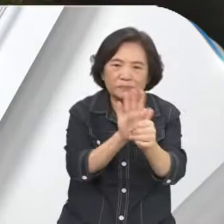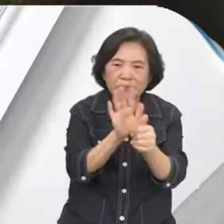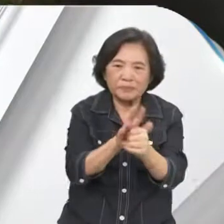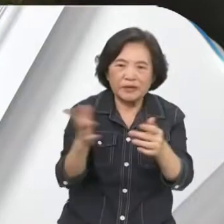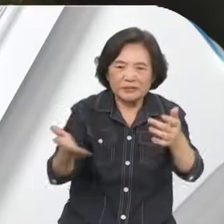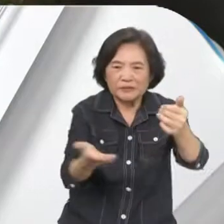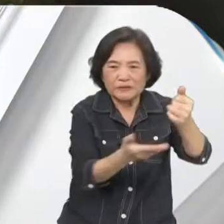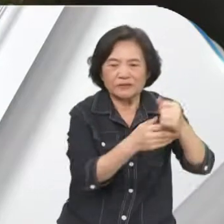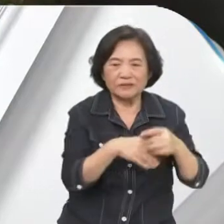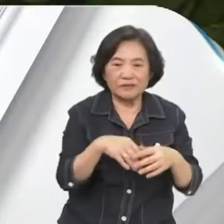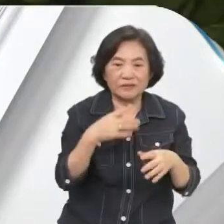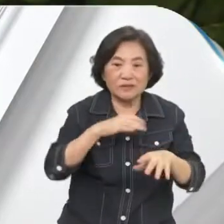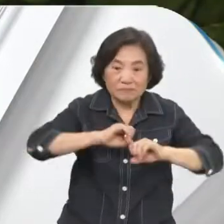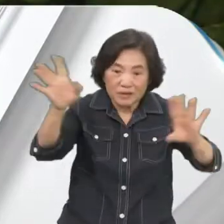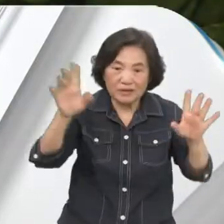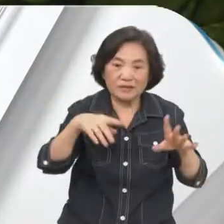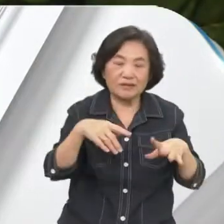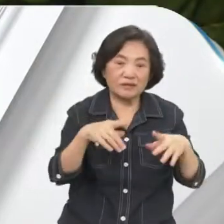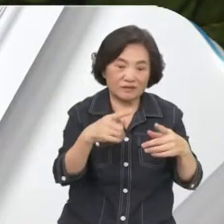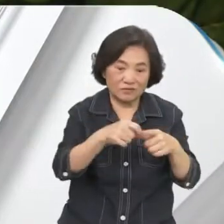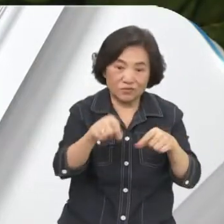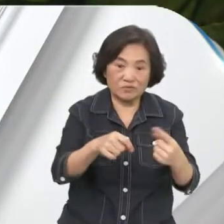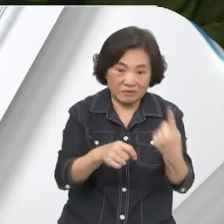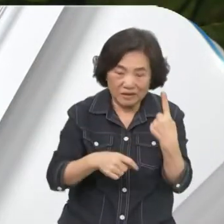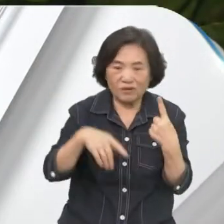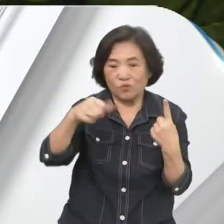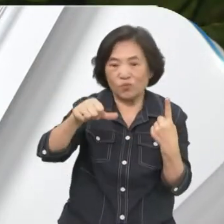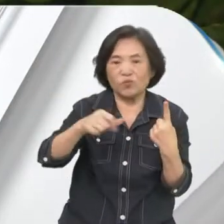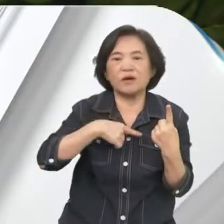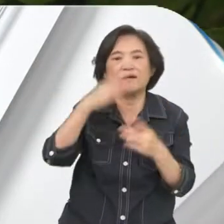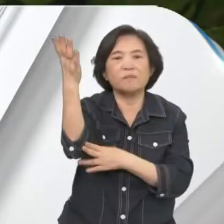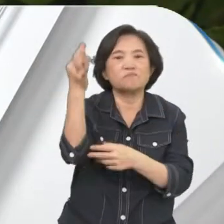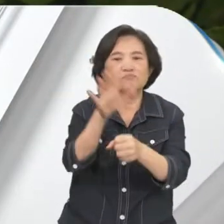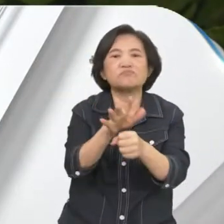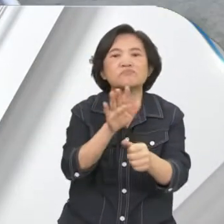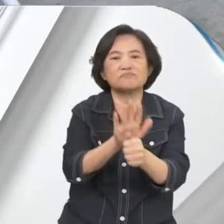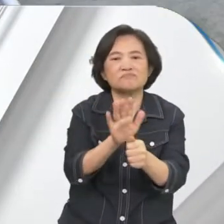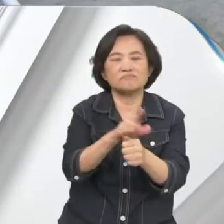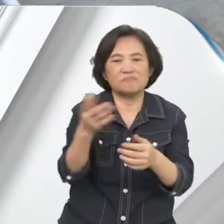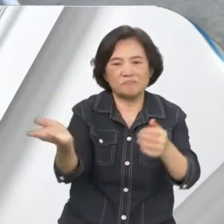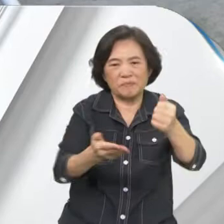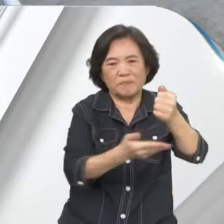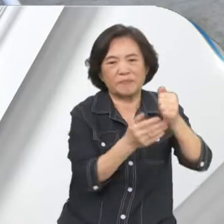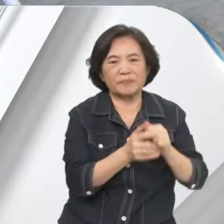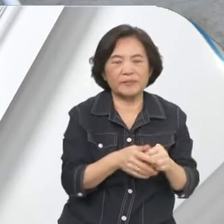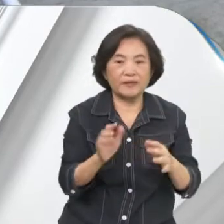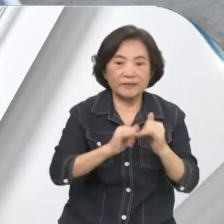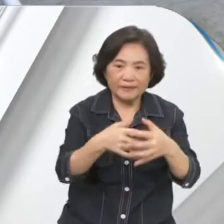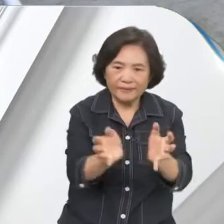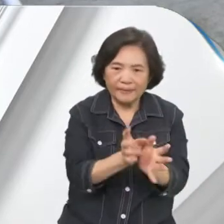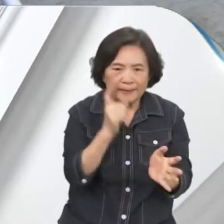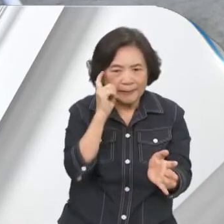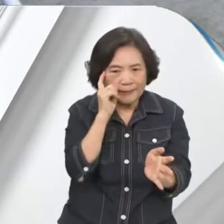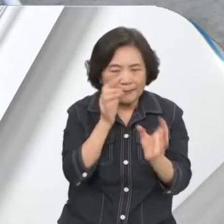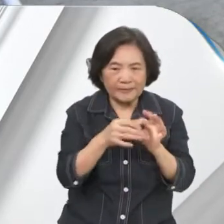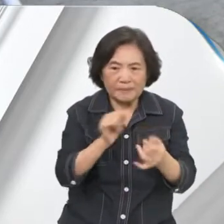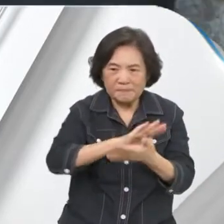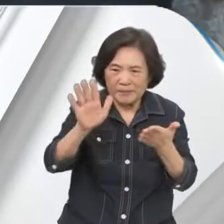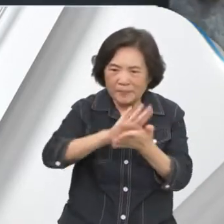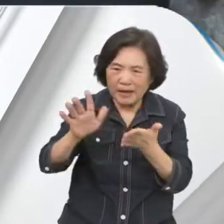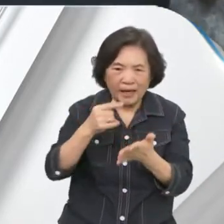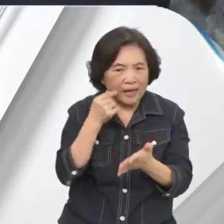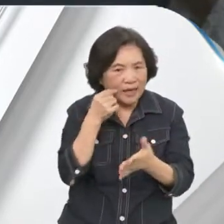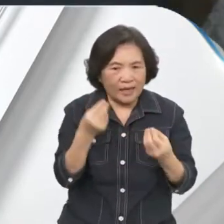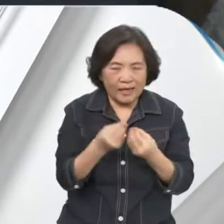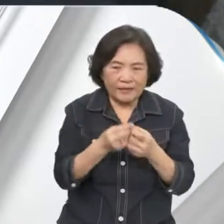用每公斤五元塑胶加湿，鼓励三期居民主动来移除。至少的民间组织都同一个除一除五提的我来做